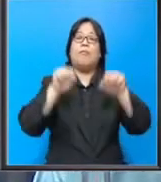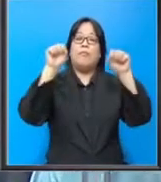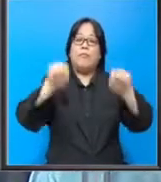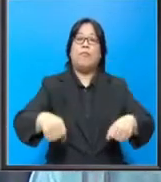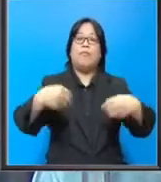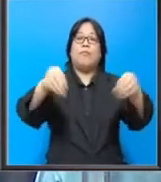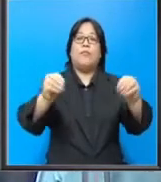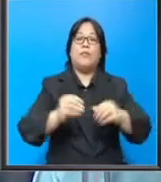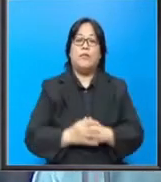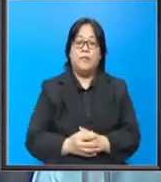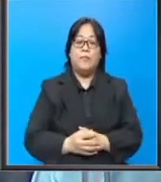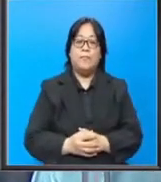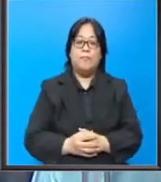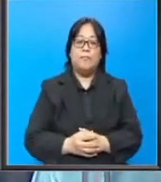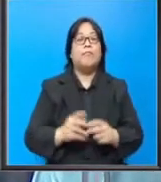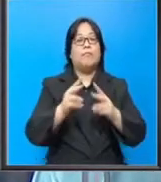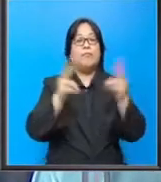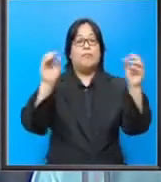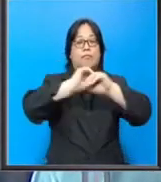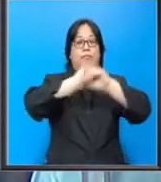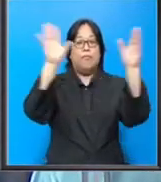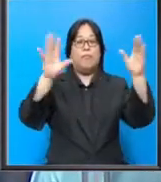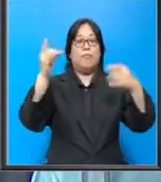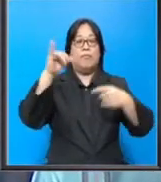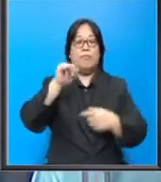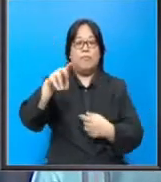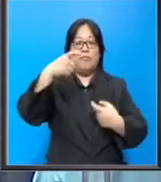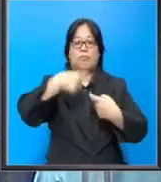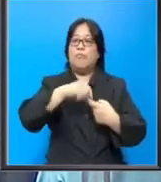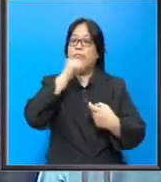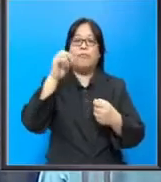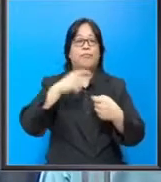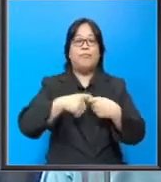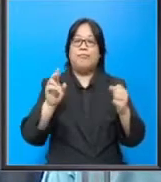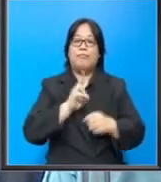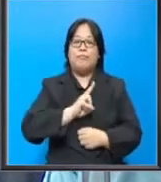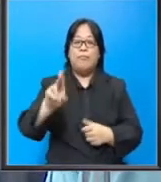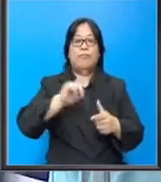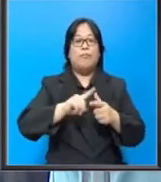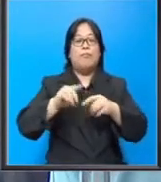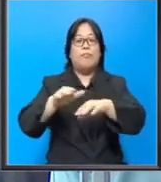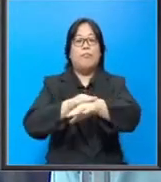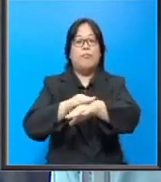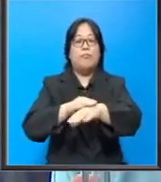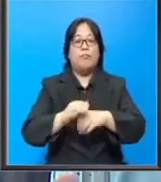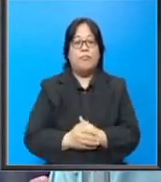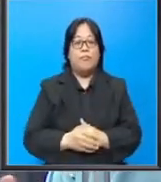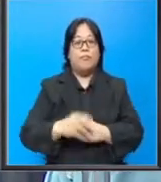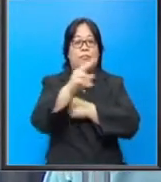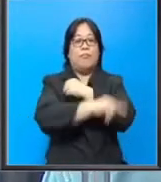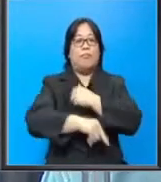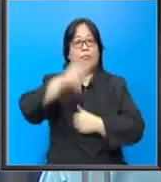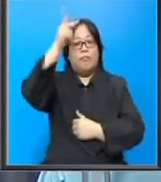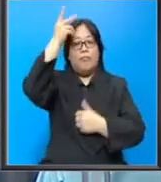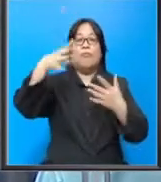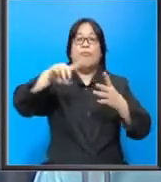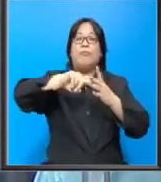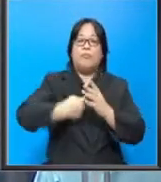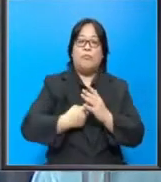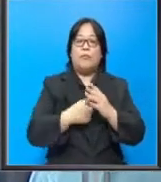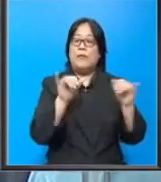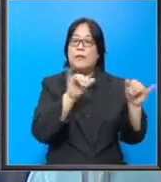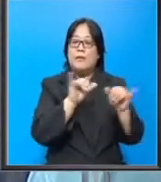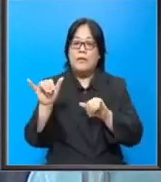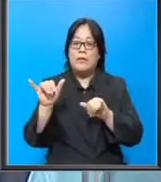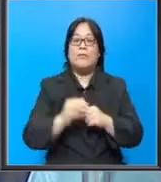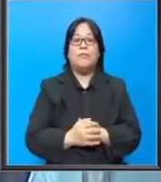boleh dijual oleh itu sangat jelas di sini tidaknya anda dengan isu agama maupun Pertama Negeri Kelantan telah mengeluarkan garis panduan yang